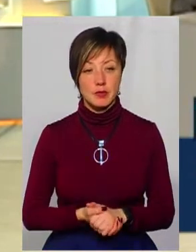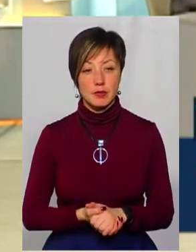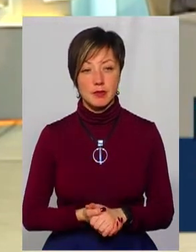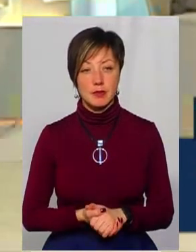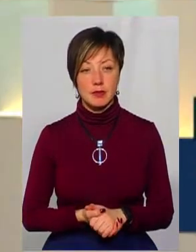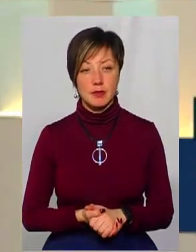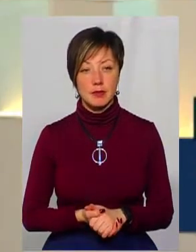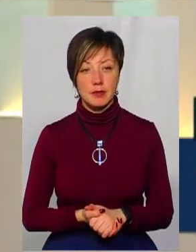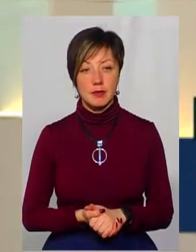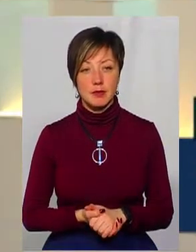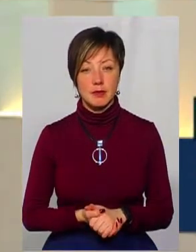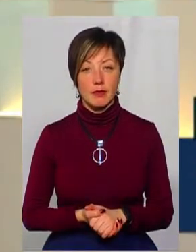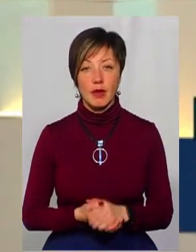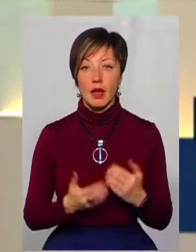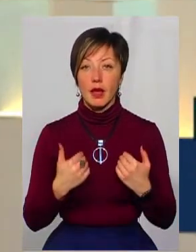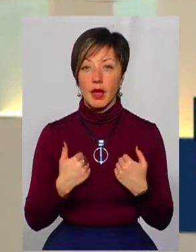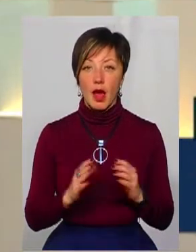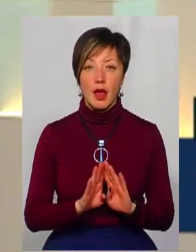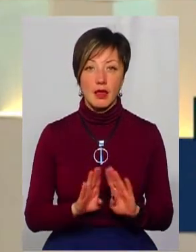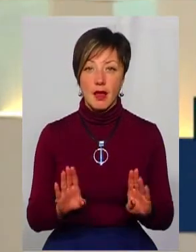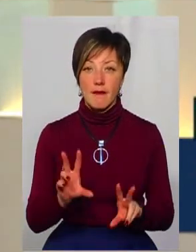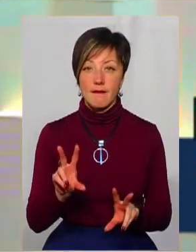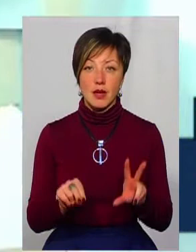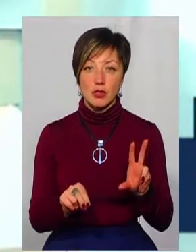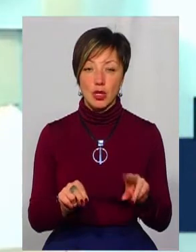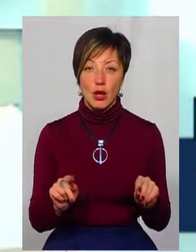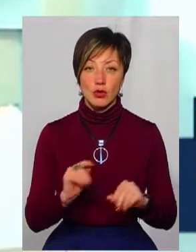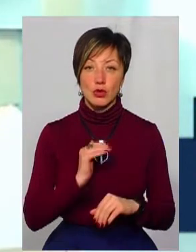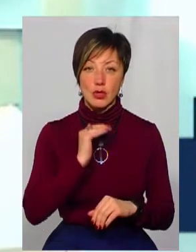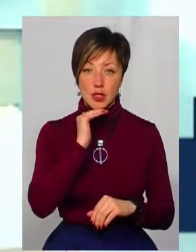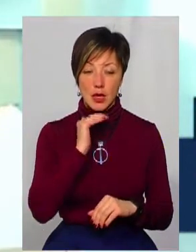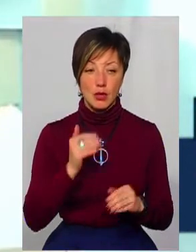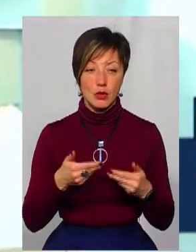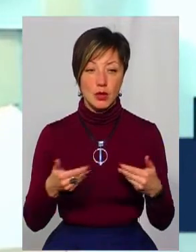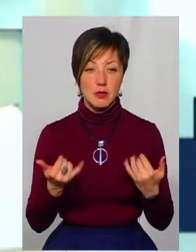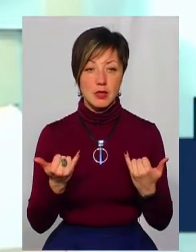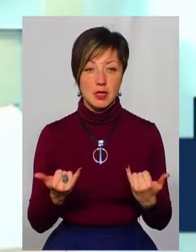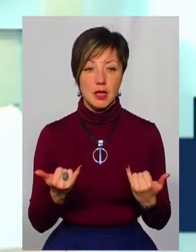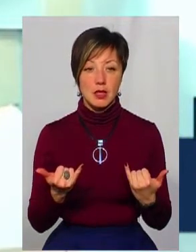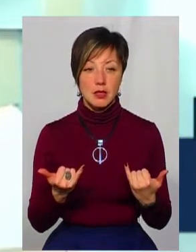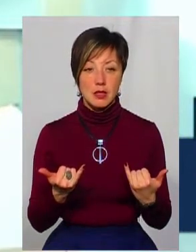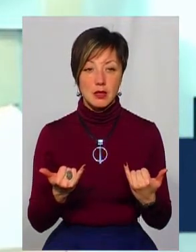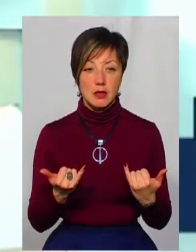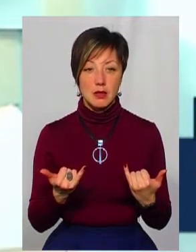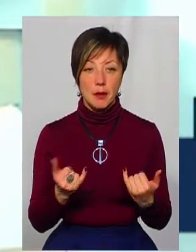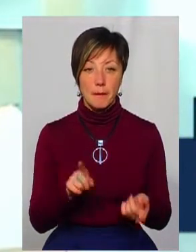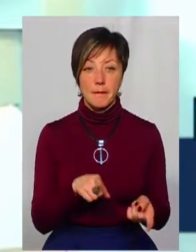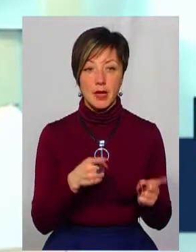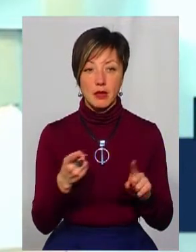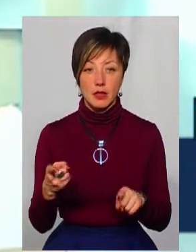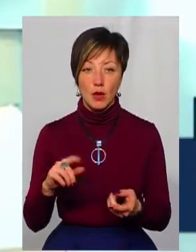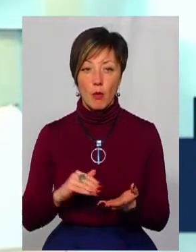цей напрямок? Я не вважаю, що достатньо нам зараз якісь переводити на